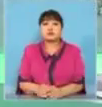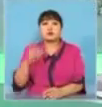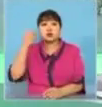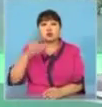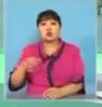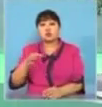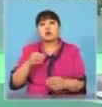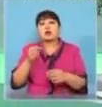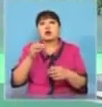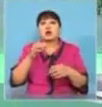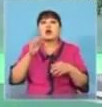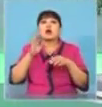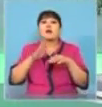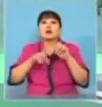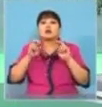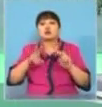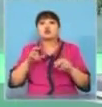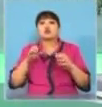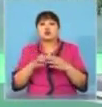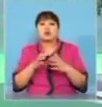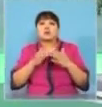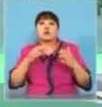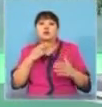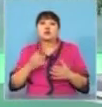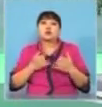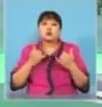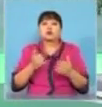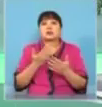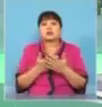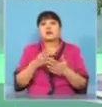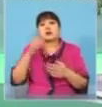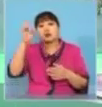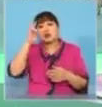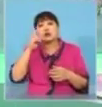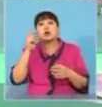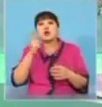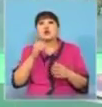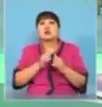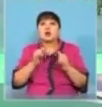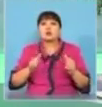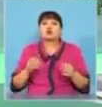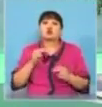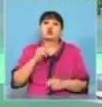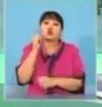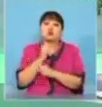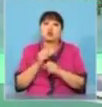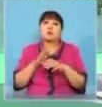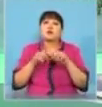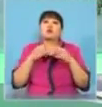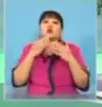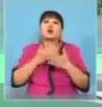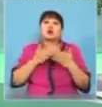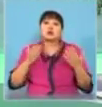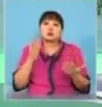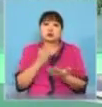Ақтөбе облысында кәсіптік техникалық білім беру ұйымдарына баса көңіл бөлінуде. Себебі ел экономикасының тұрақты дамуы жұмысшы мамандықтарға сұранысты